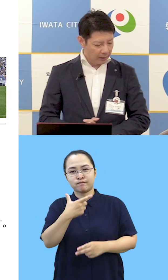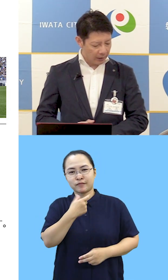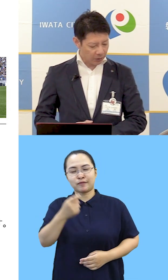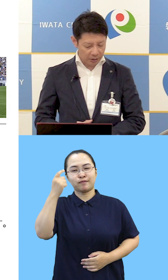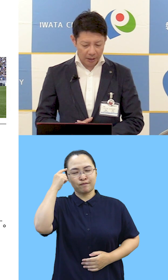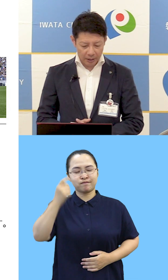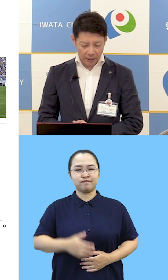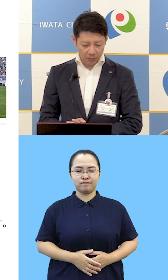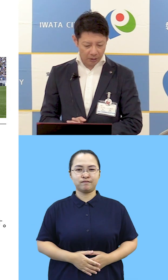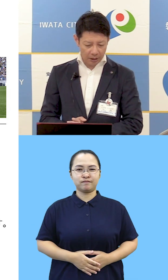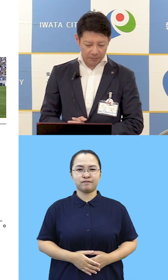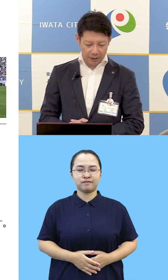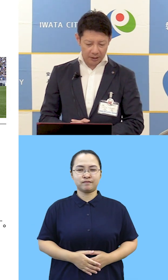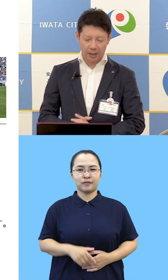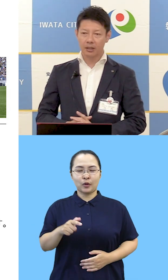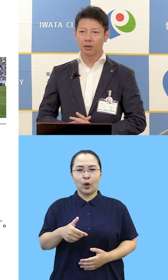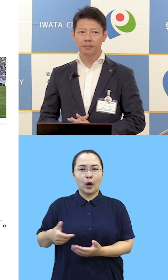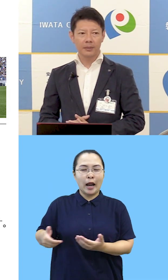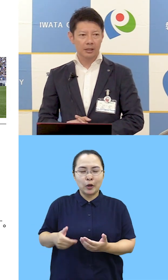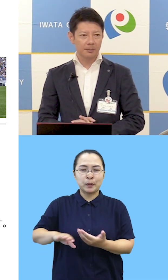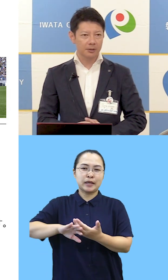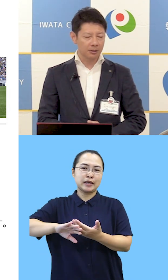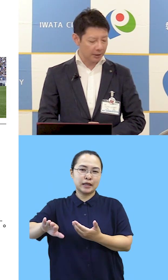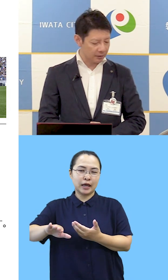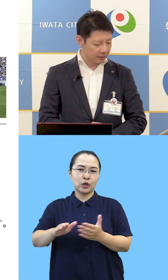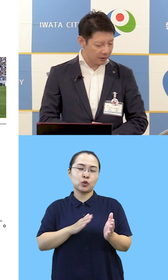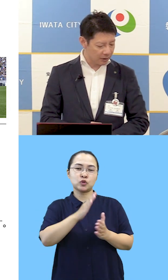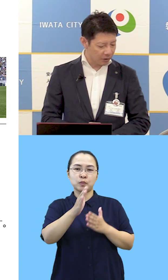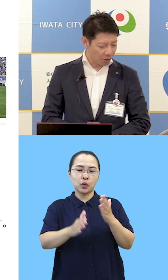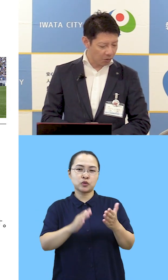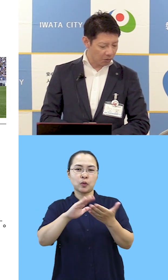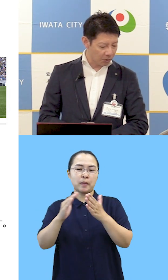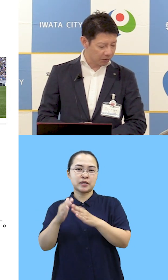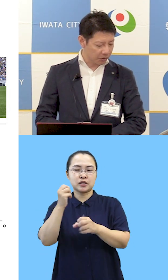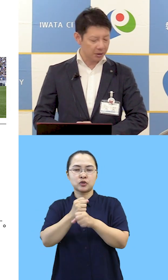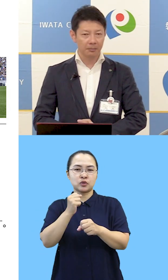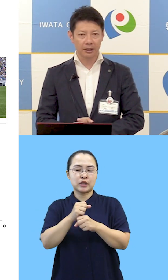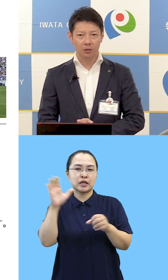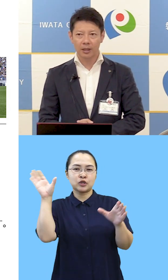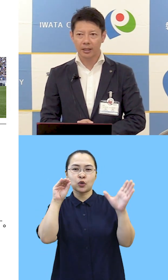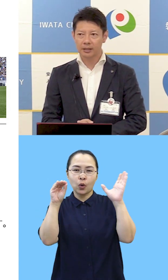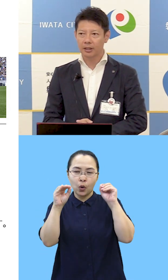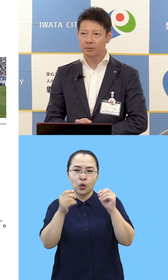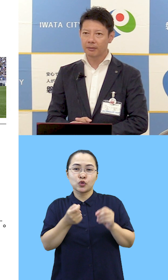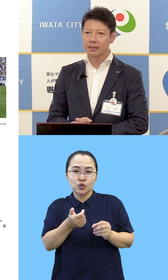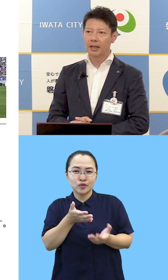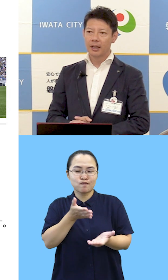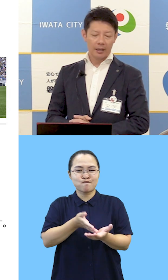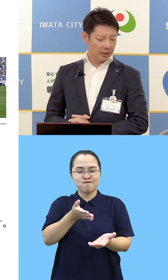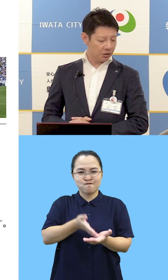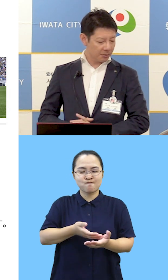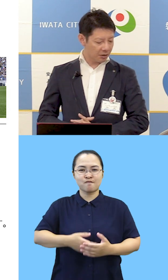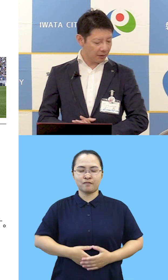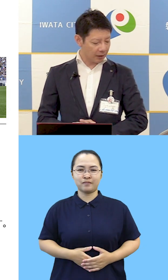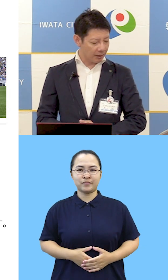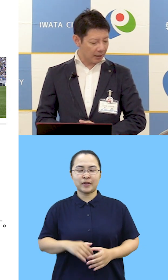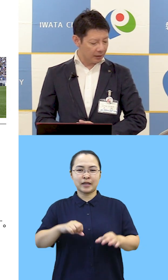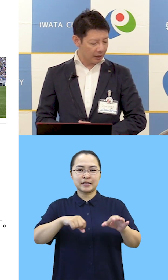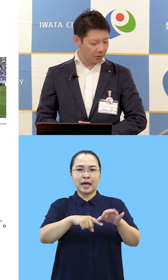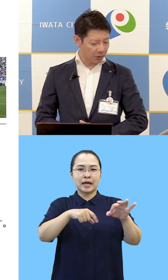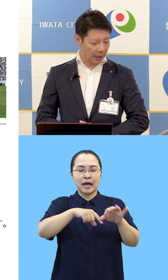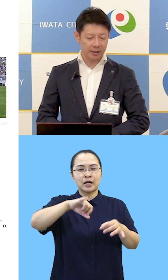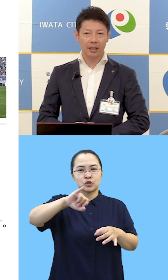。そしてこのラグビー以外のスポーツの街づくり情報を少しまたご案内したいと思います。ジュビロ磐